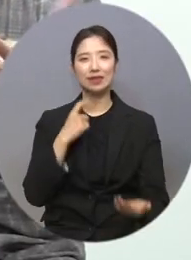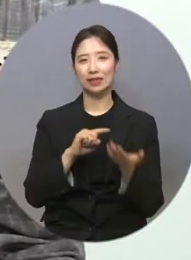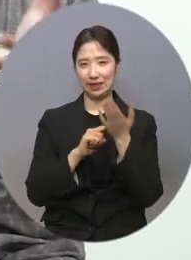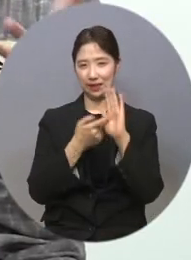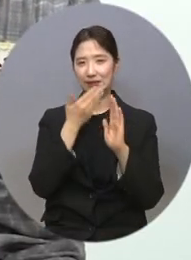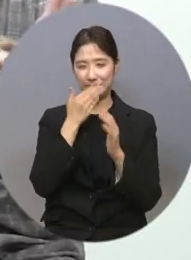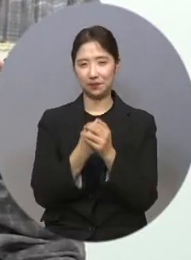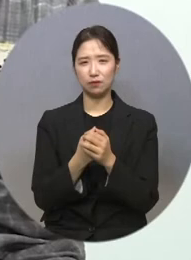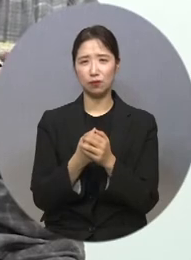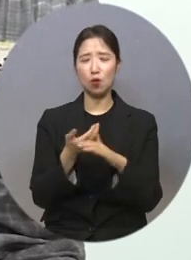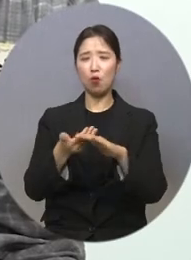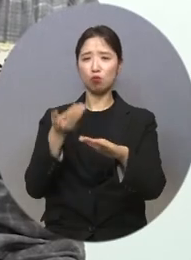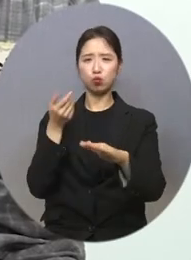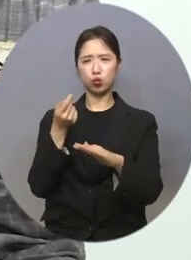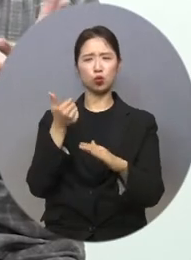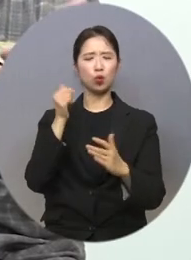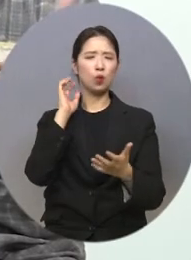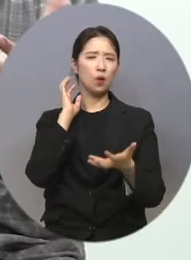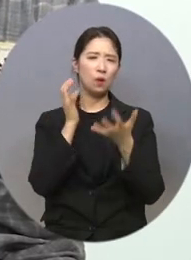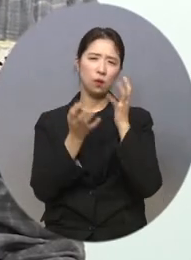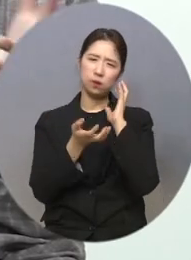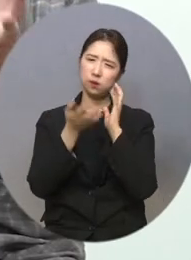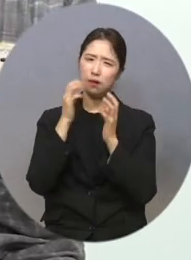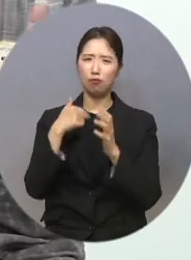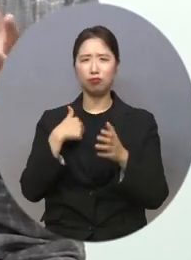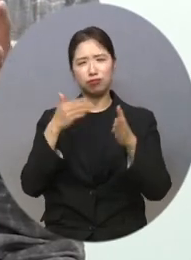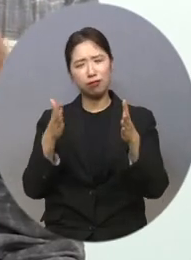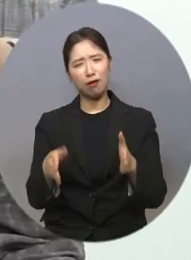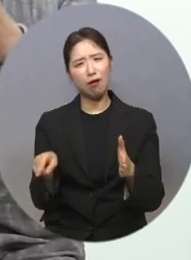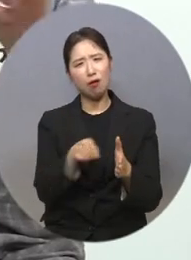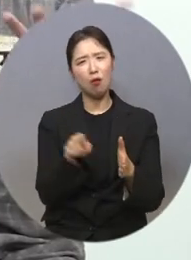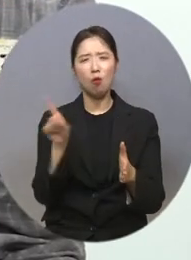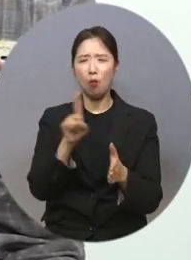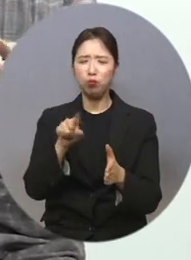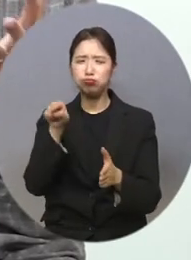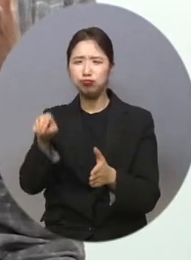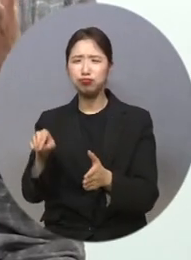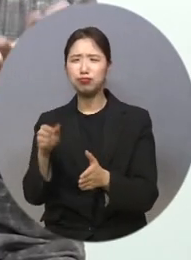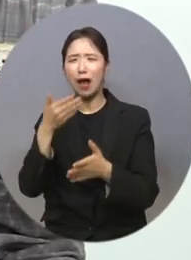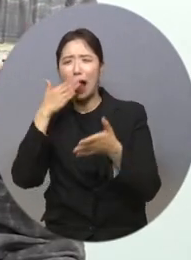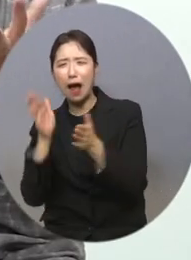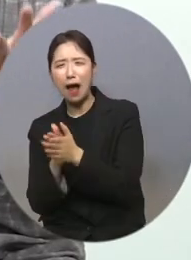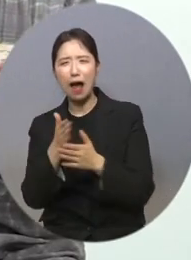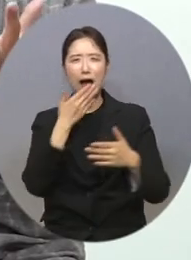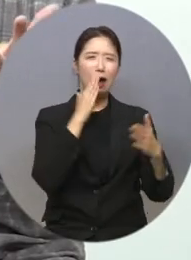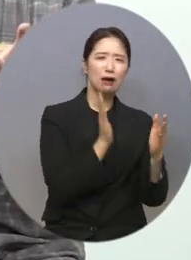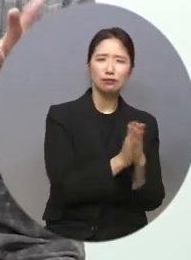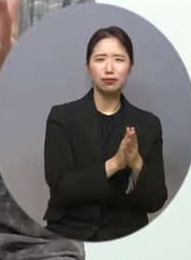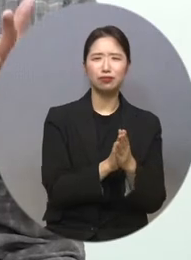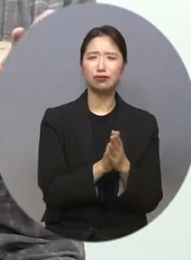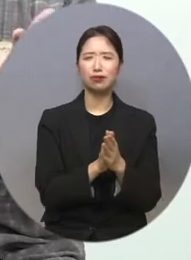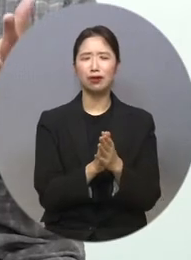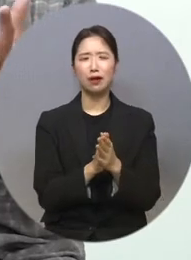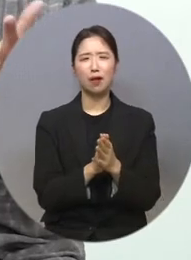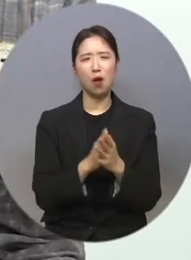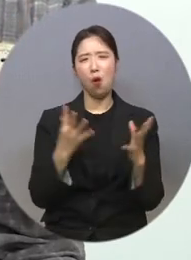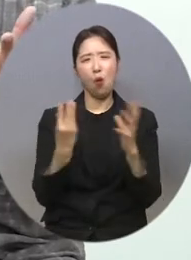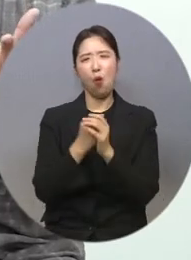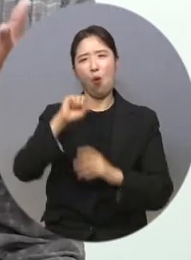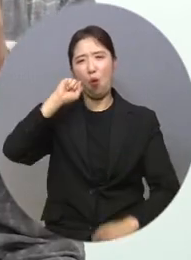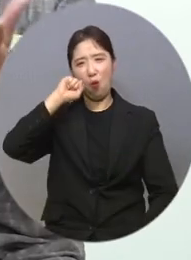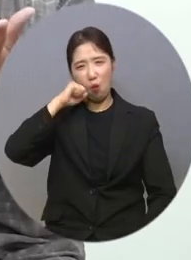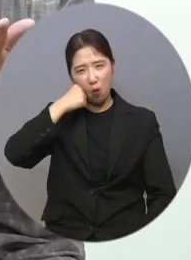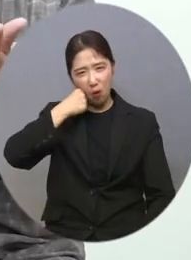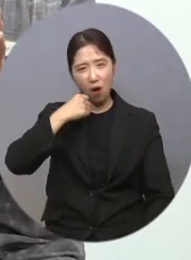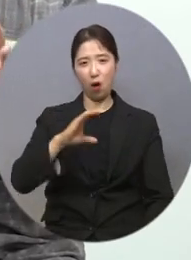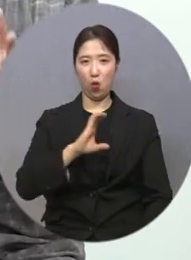시작하더라고요. 그전에는 굉장히 혼란스러웠어요. 그 사이에서 고민하고 어디에 가도 잘 못 어울리는 같은 느낌을 받았었는데 코다라는 그 단어가